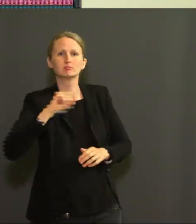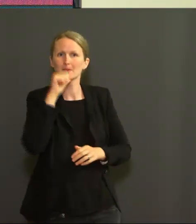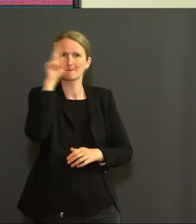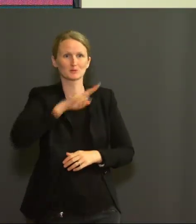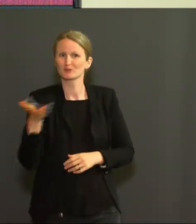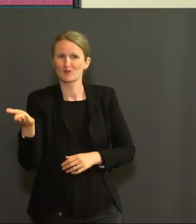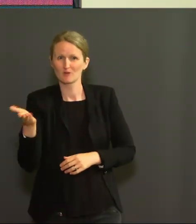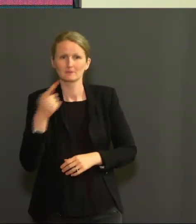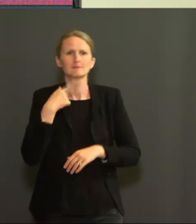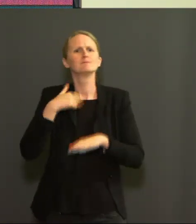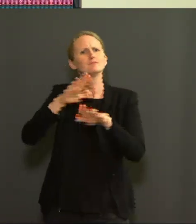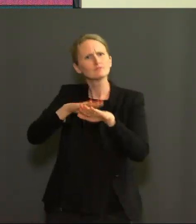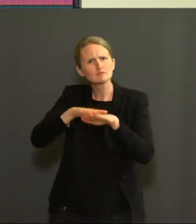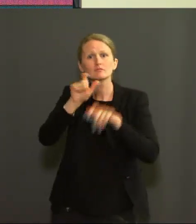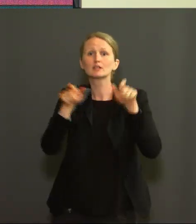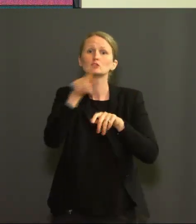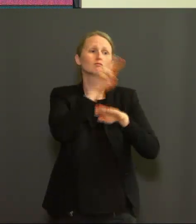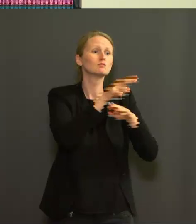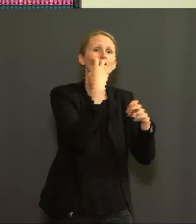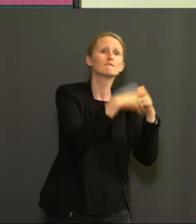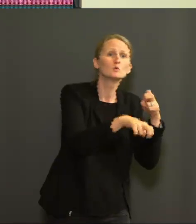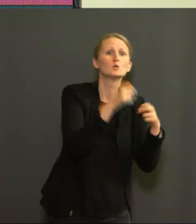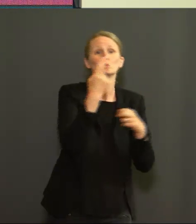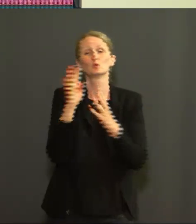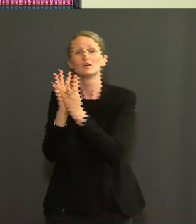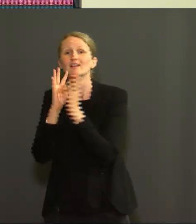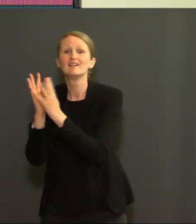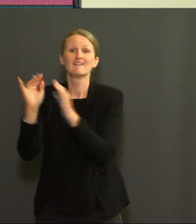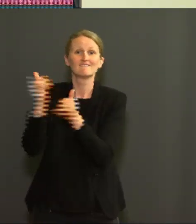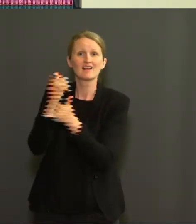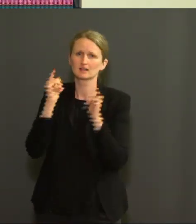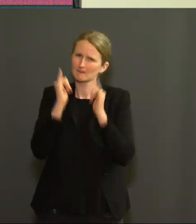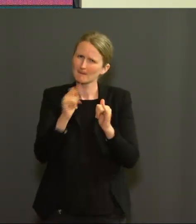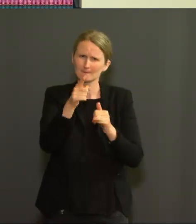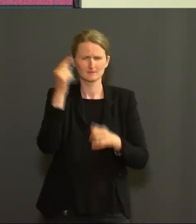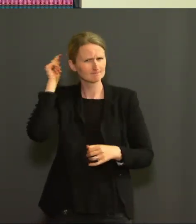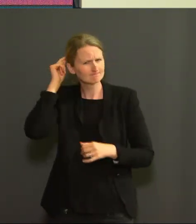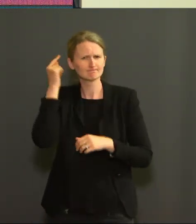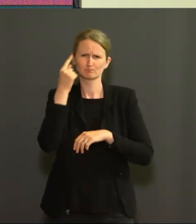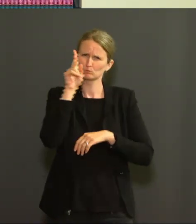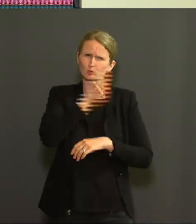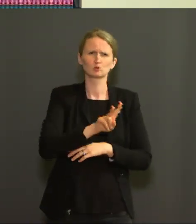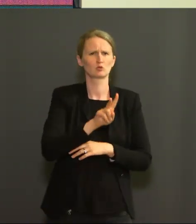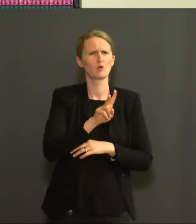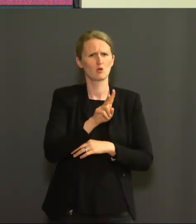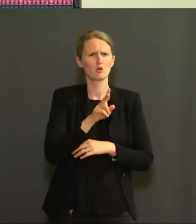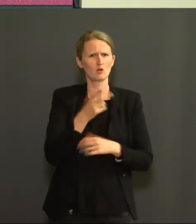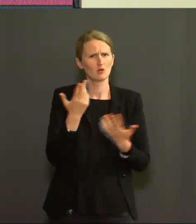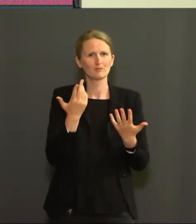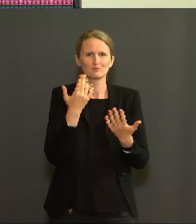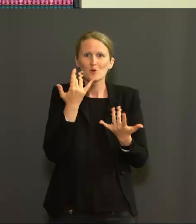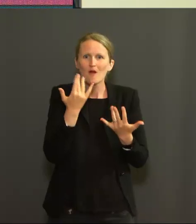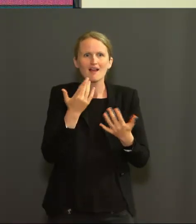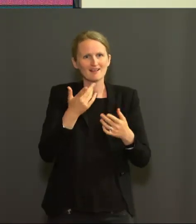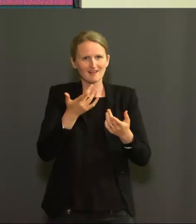notre portée. Et il y a possibilité d'avoir effectivement quelques grandes joies, et on espère encore pour un certain temps avec nos diables rouges,